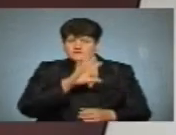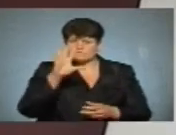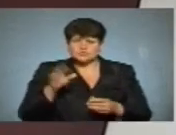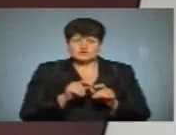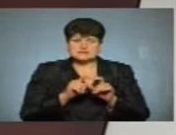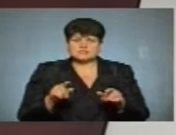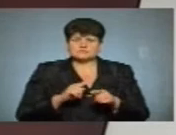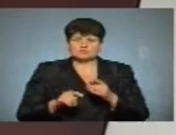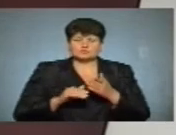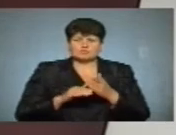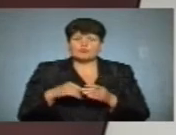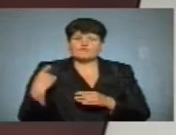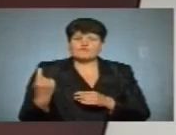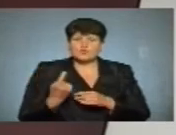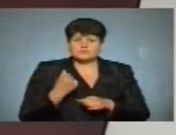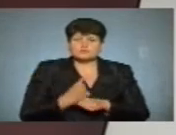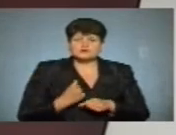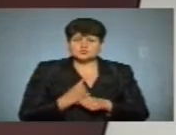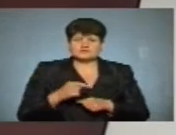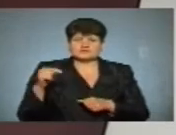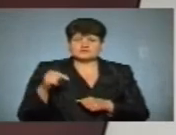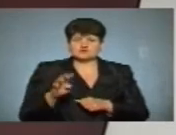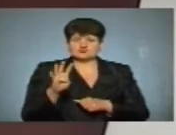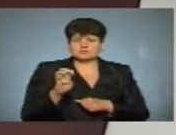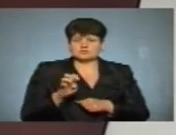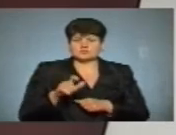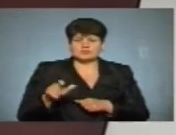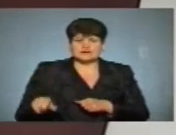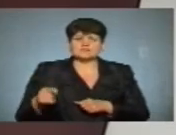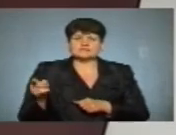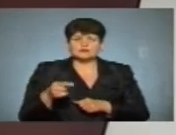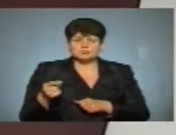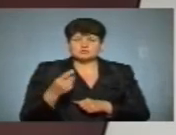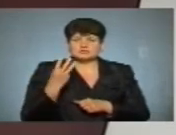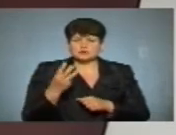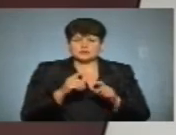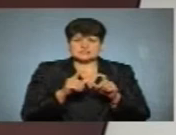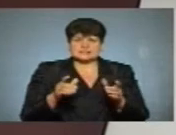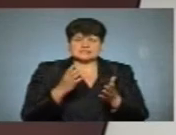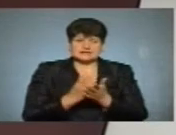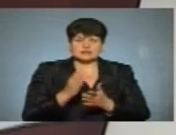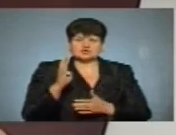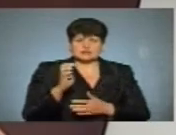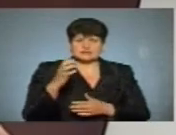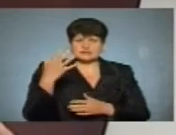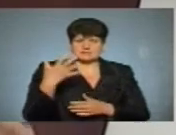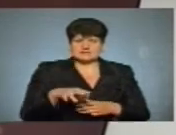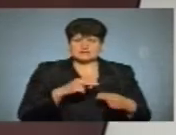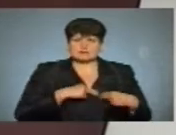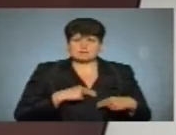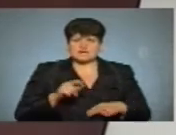станціях швидкої допомоги в області працює майже 1400 осіб. В Тернополі на 3 станціях є 450